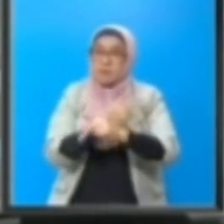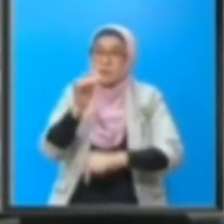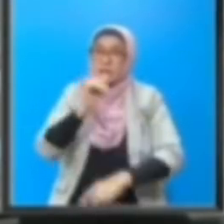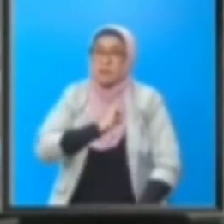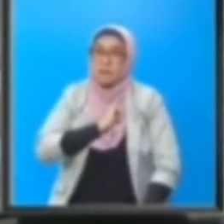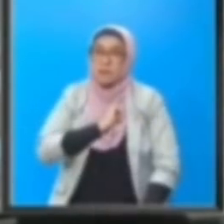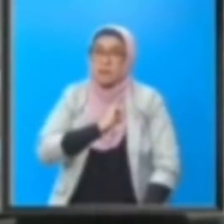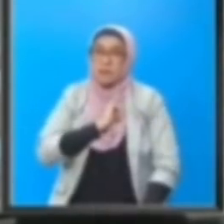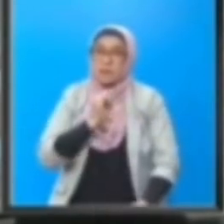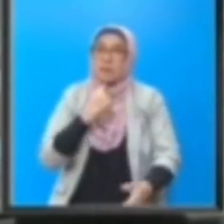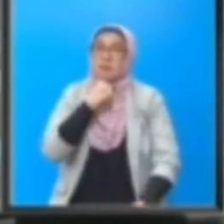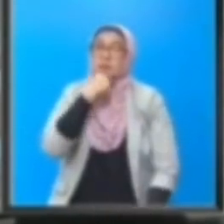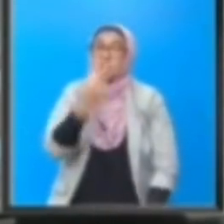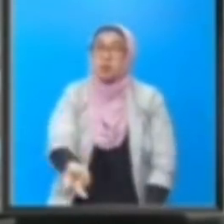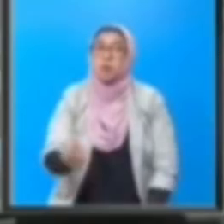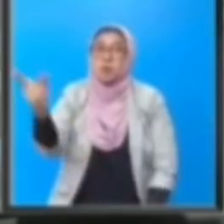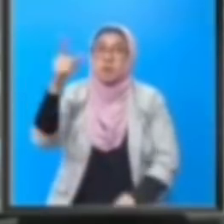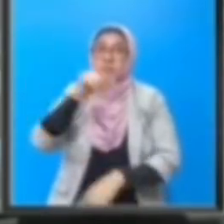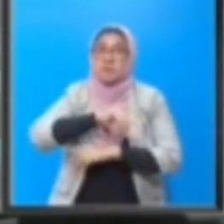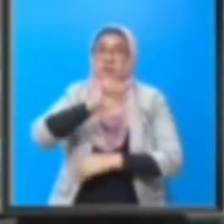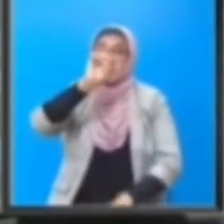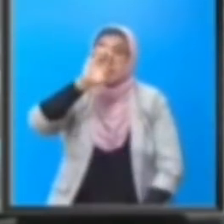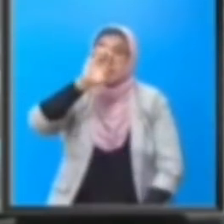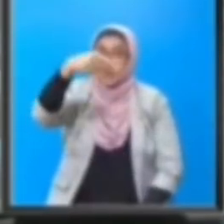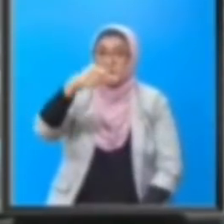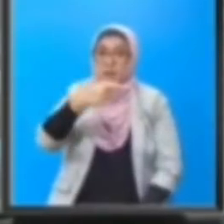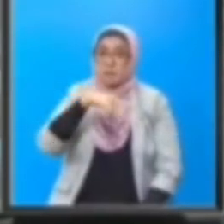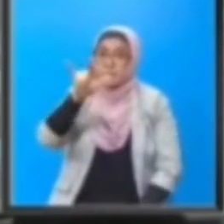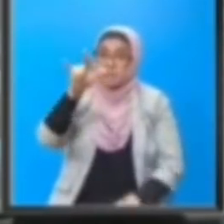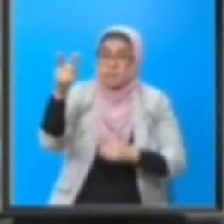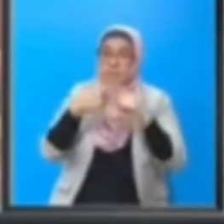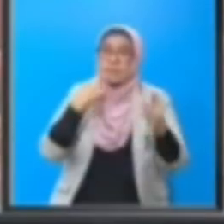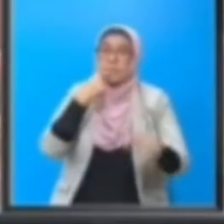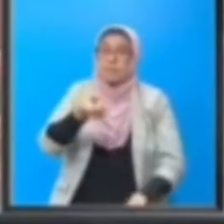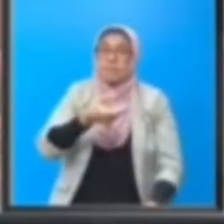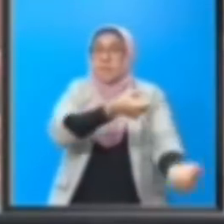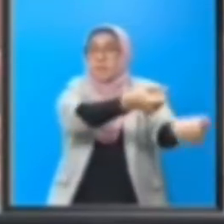Saya nak dengar minta suara sepang. Sepang segera tarik balik.